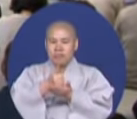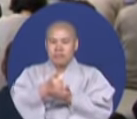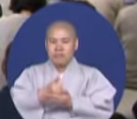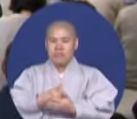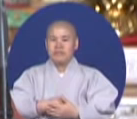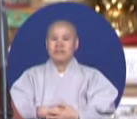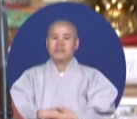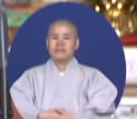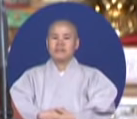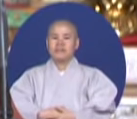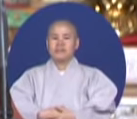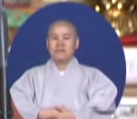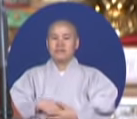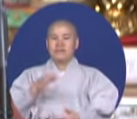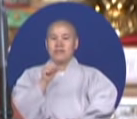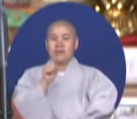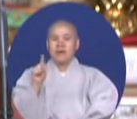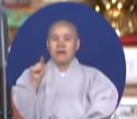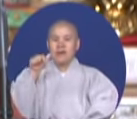타불